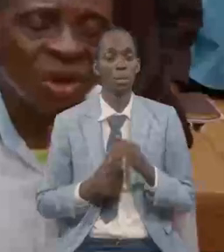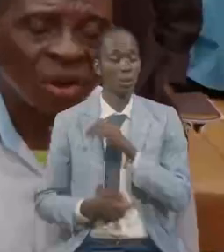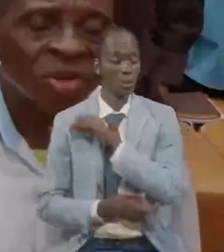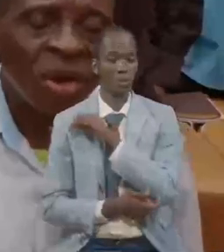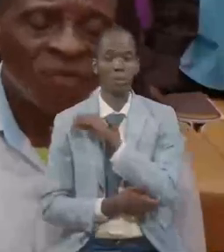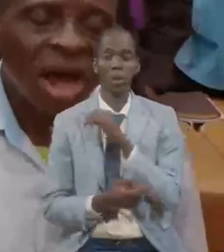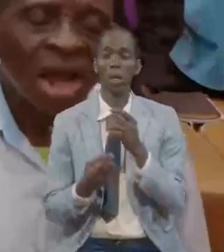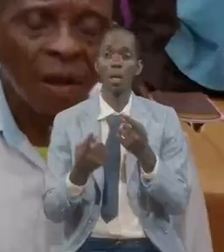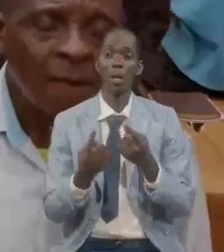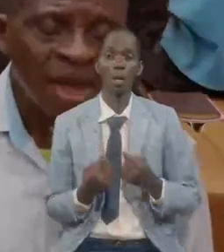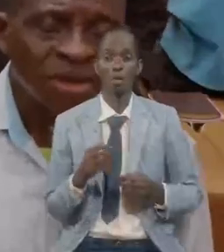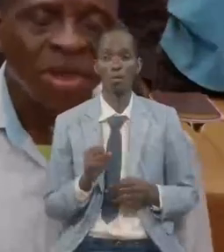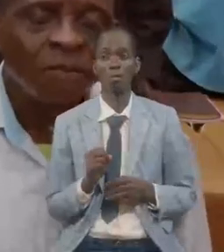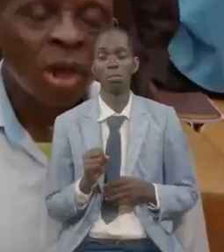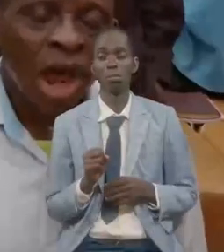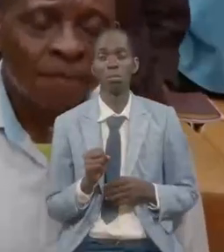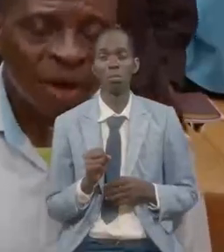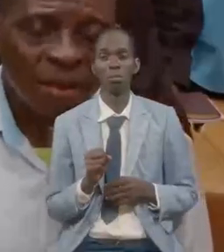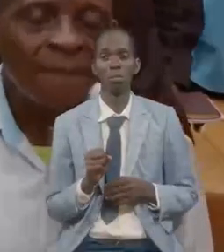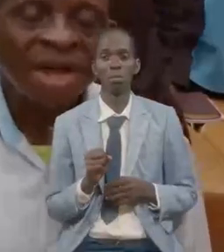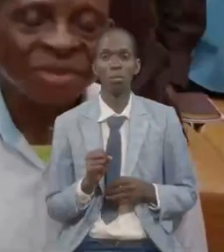Les tentations viendront